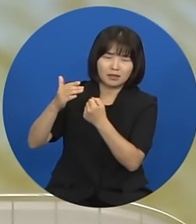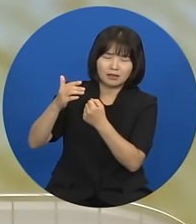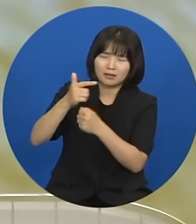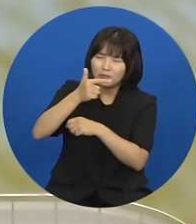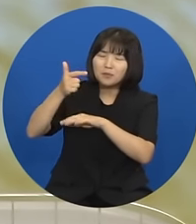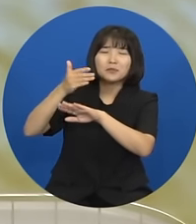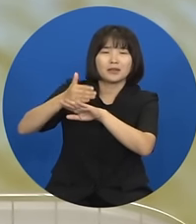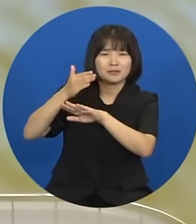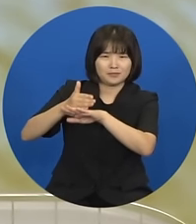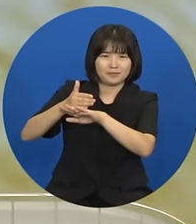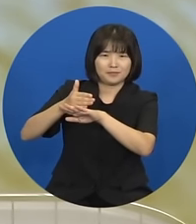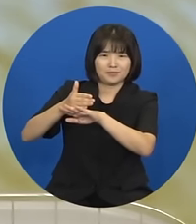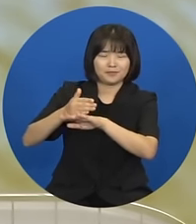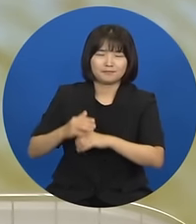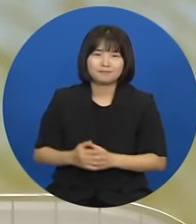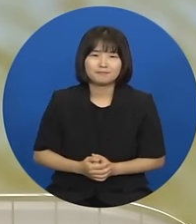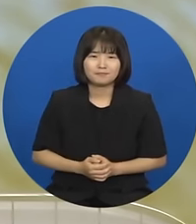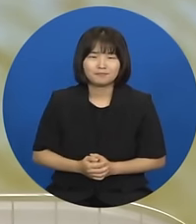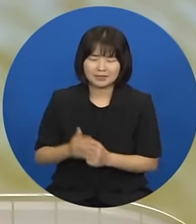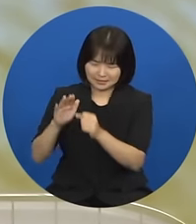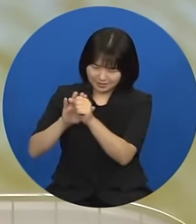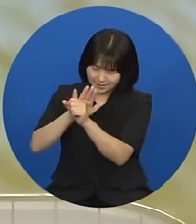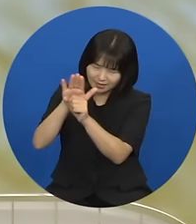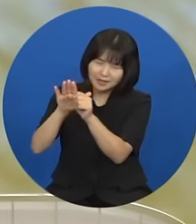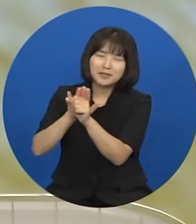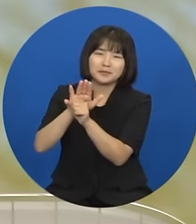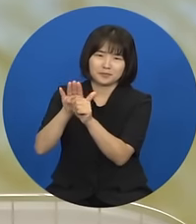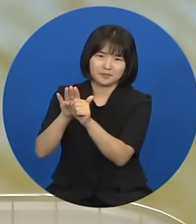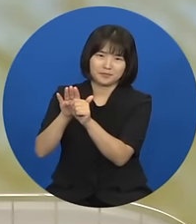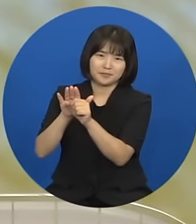고맙고 감사합니다. 사랑합니다.